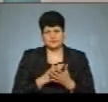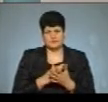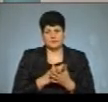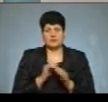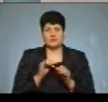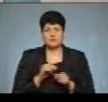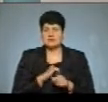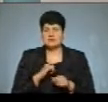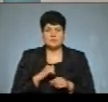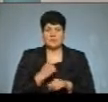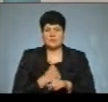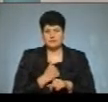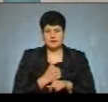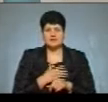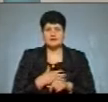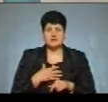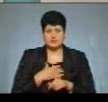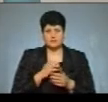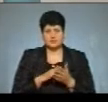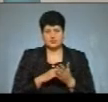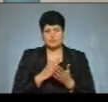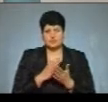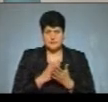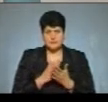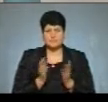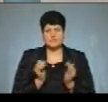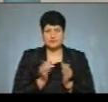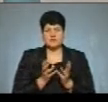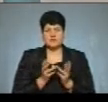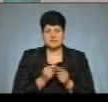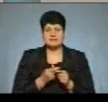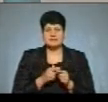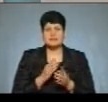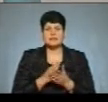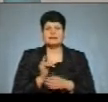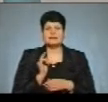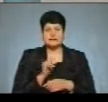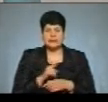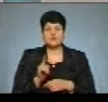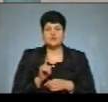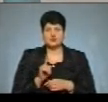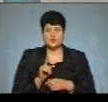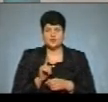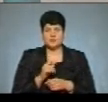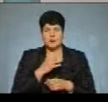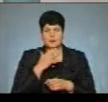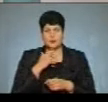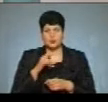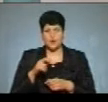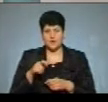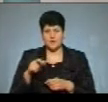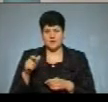напевно, самим головним фактором, самим важливою причиною зменшення кількості викликів все-таки дійсно є те, що багато